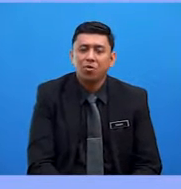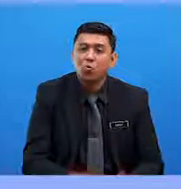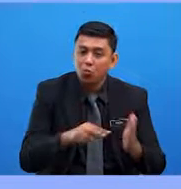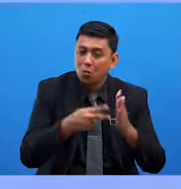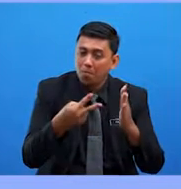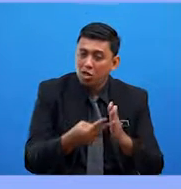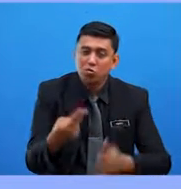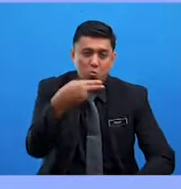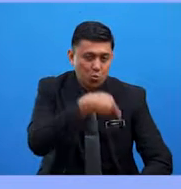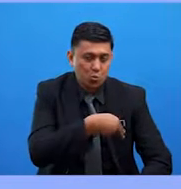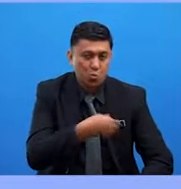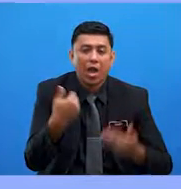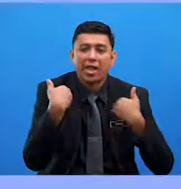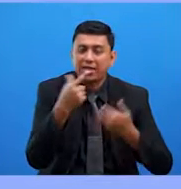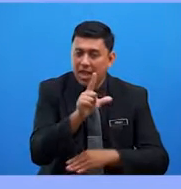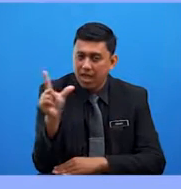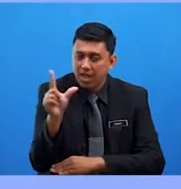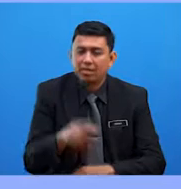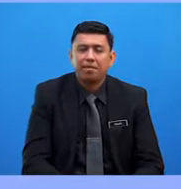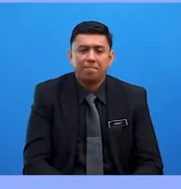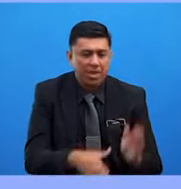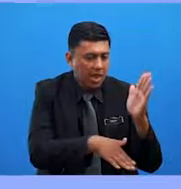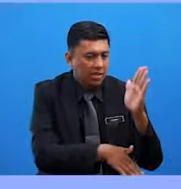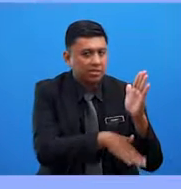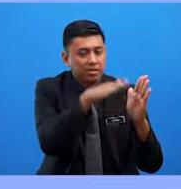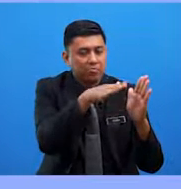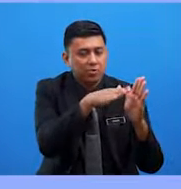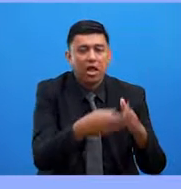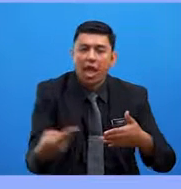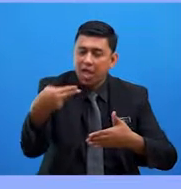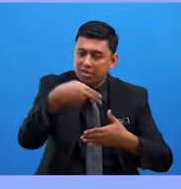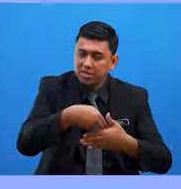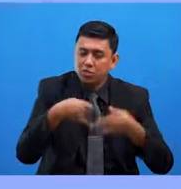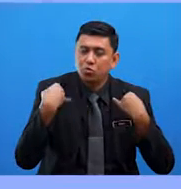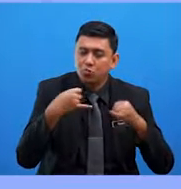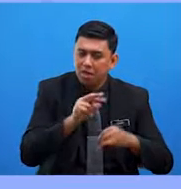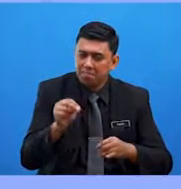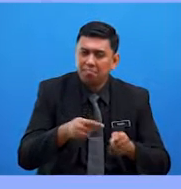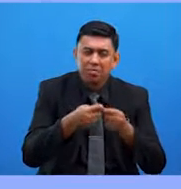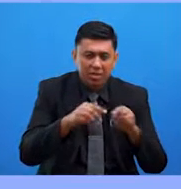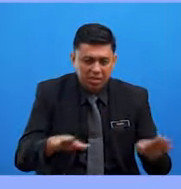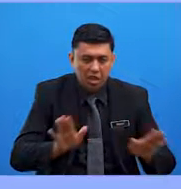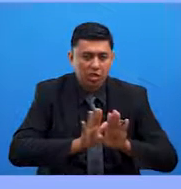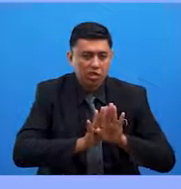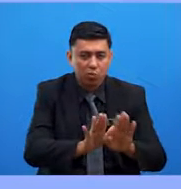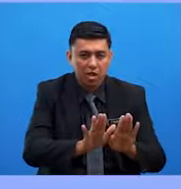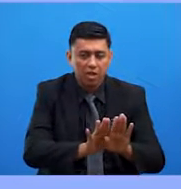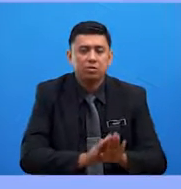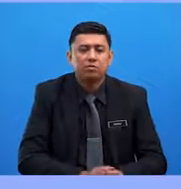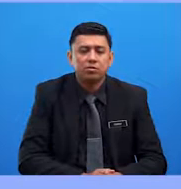Maksud untung adalah lebihan hasil jualan setelah ditolak